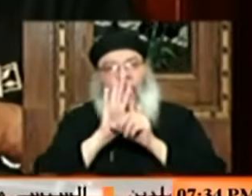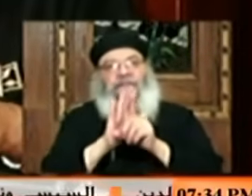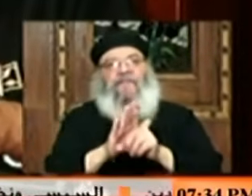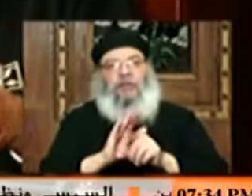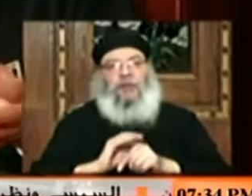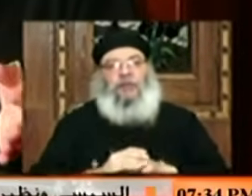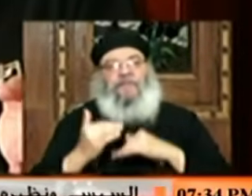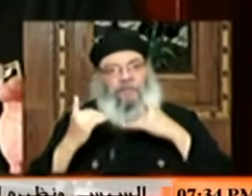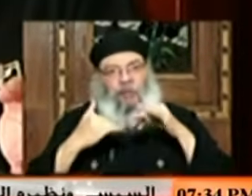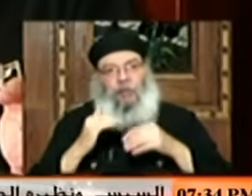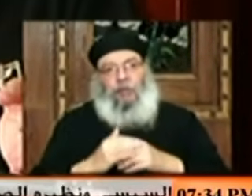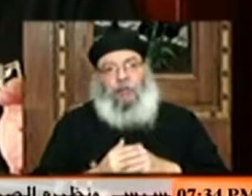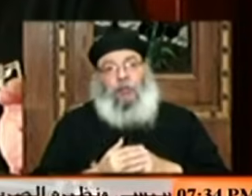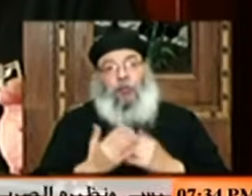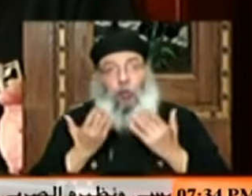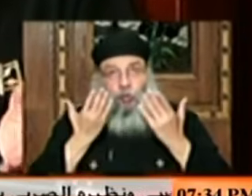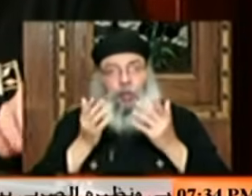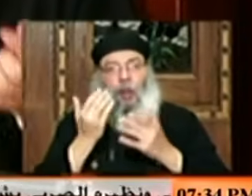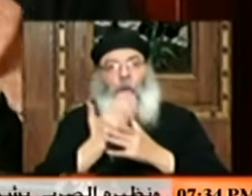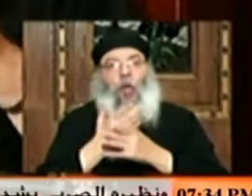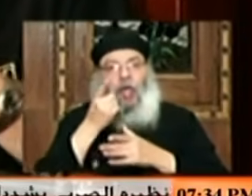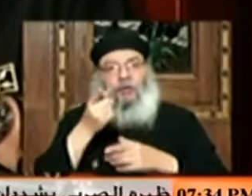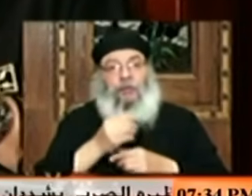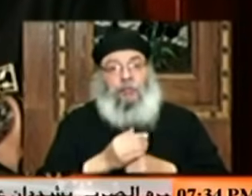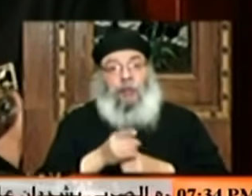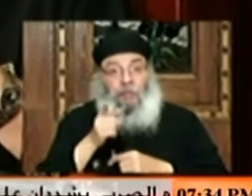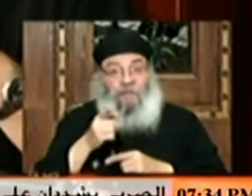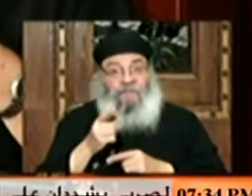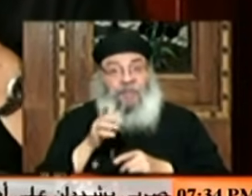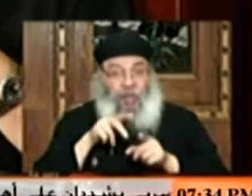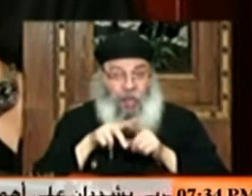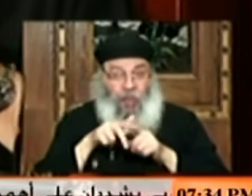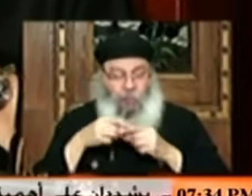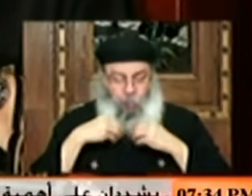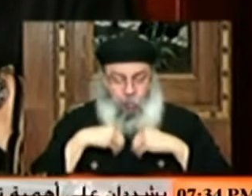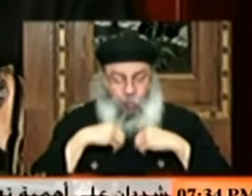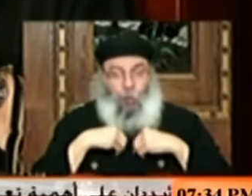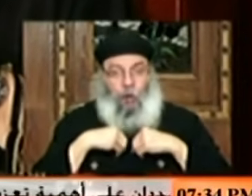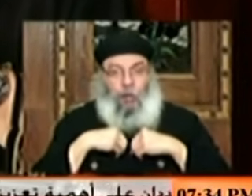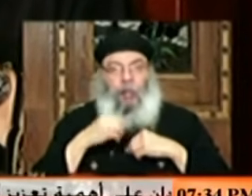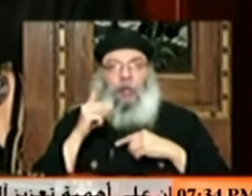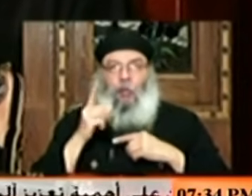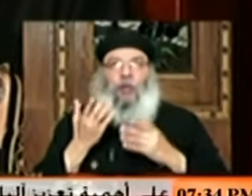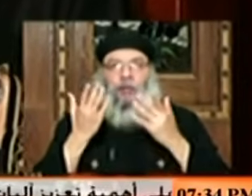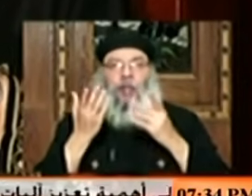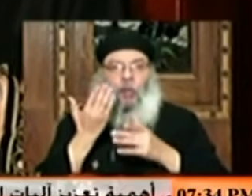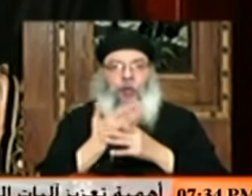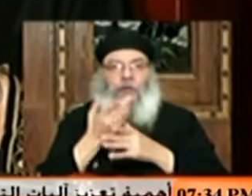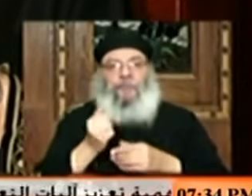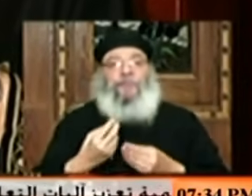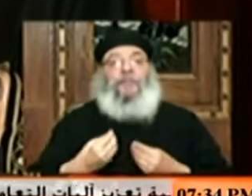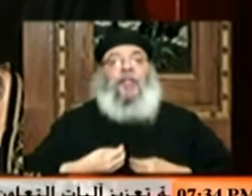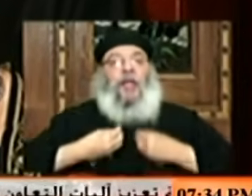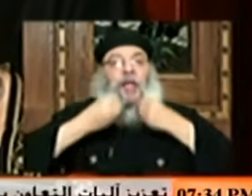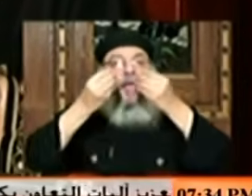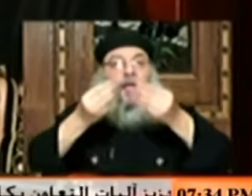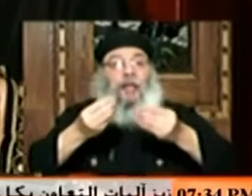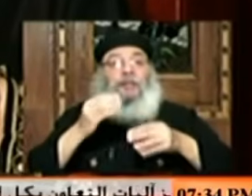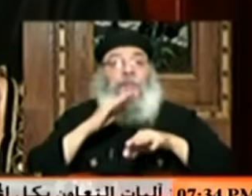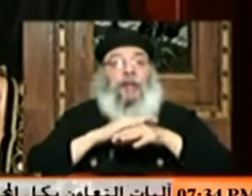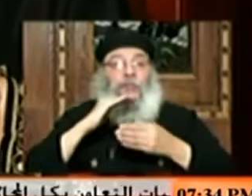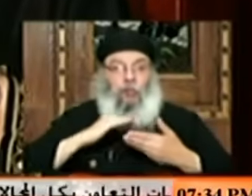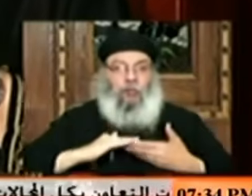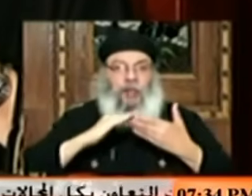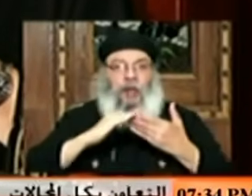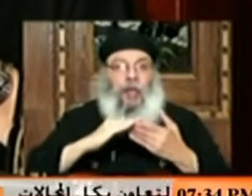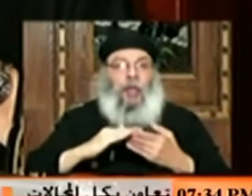طريقك يدعوا له دعوات حلوه برغم الالم اللي بيبقى جوه الانسان قدم خدمتك وتحمل